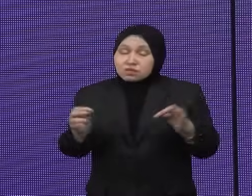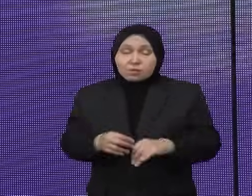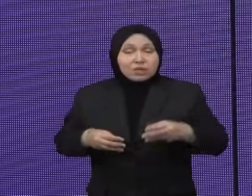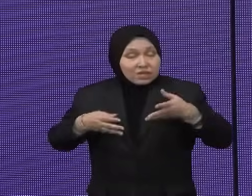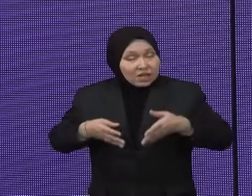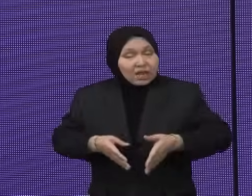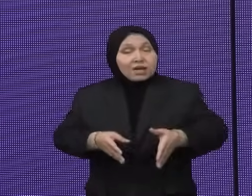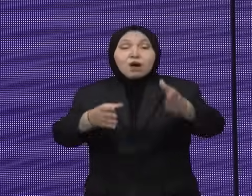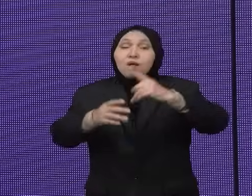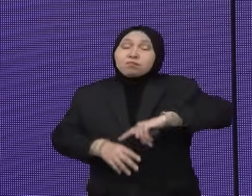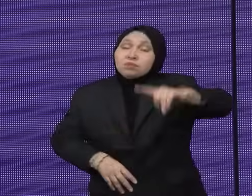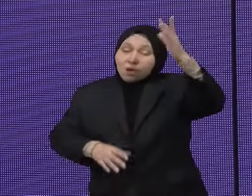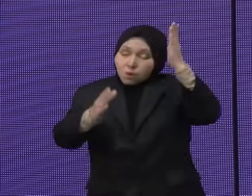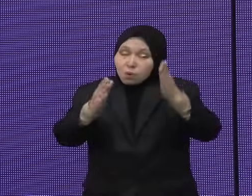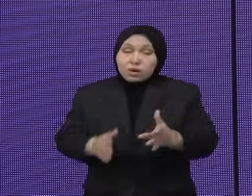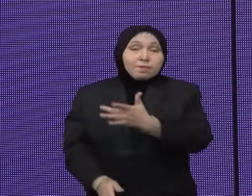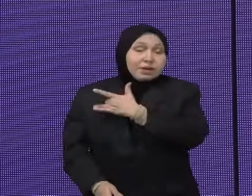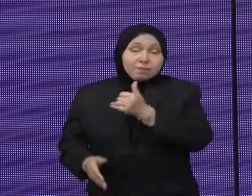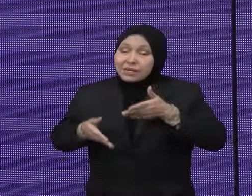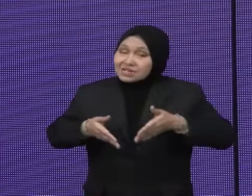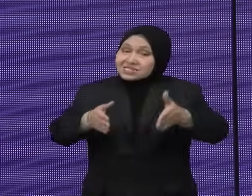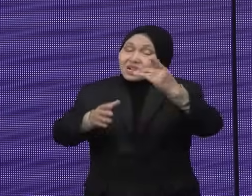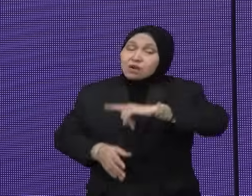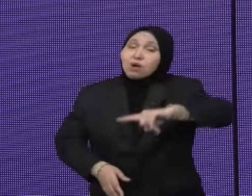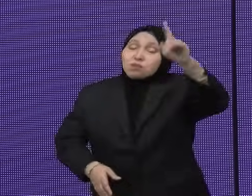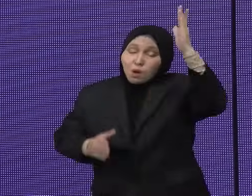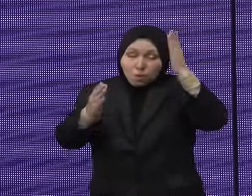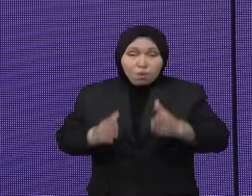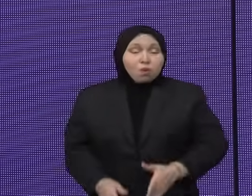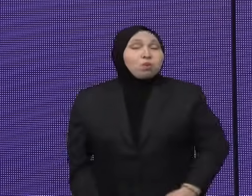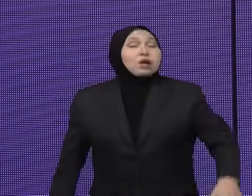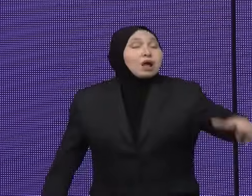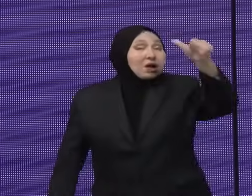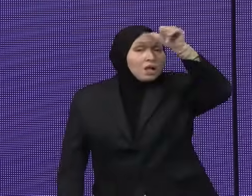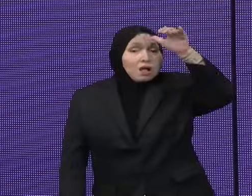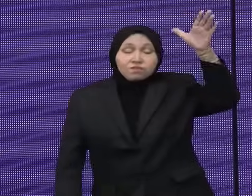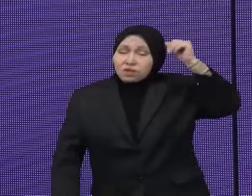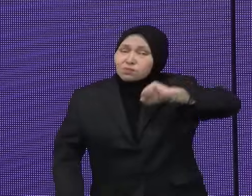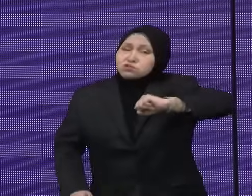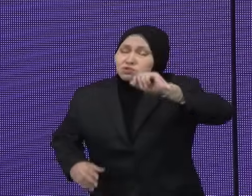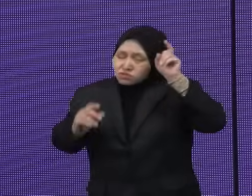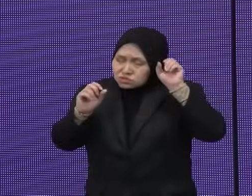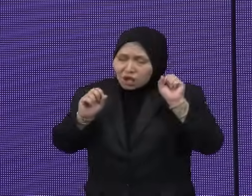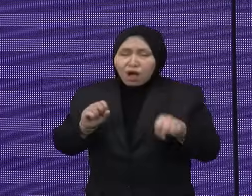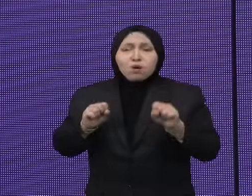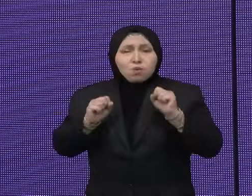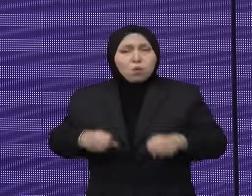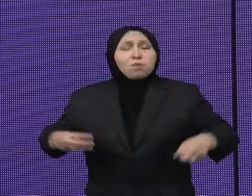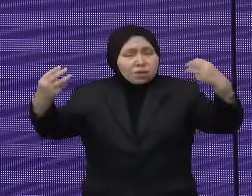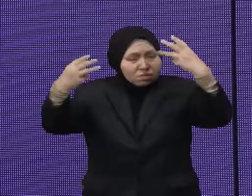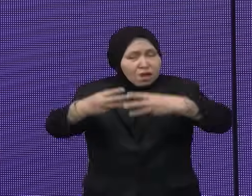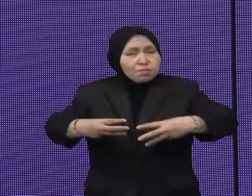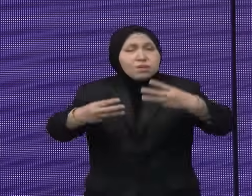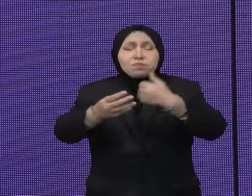ini, orang beriman berjuang pada jalan Allah, tetapi orang kafir berjuang, ya, mereka sanggup berperang fi sabili